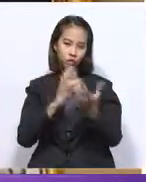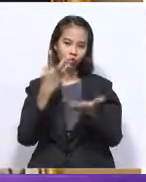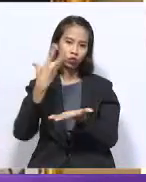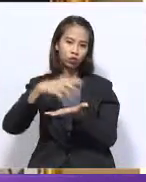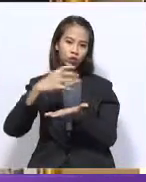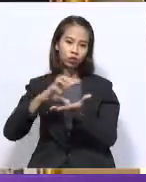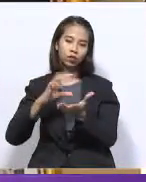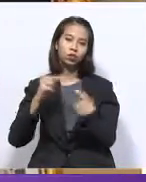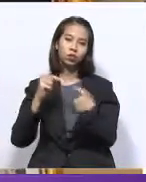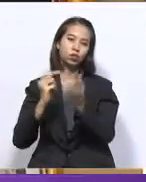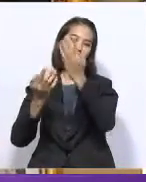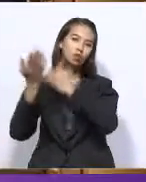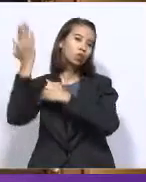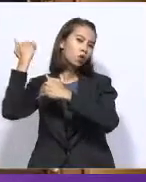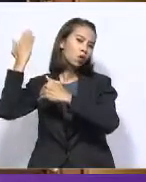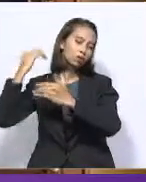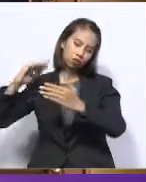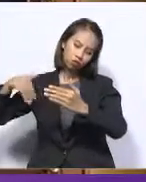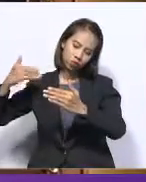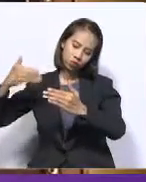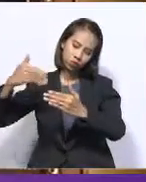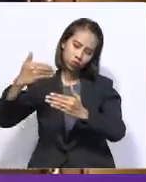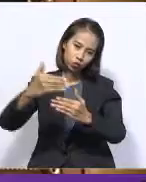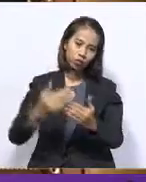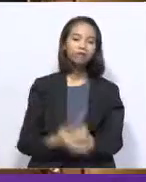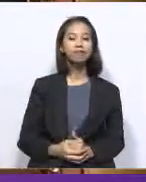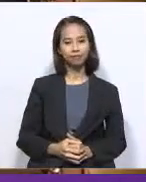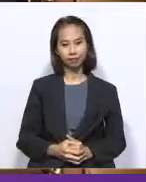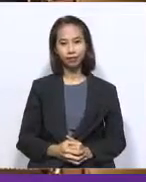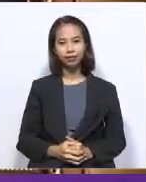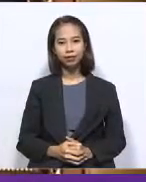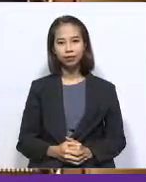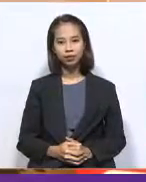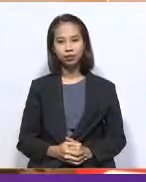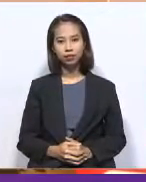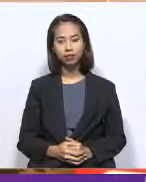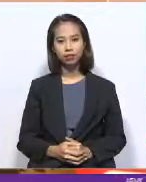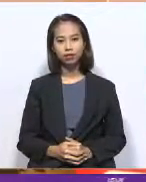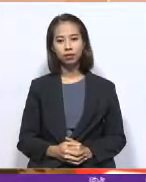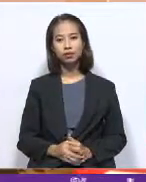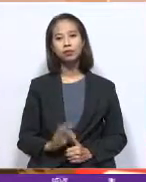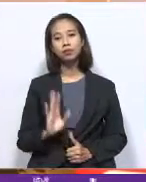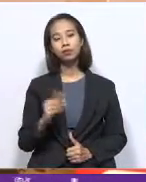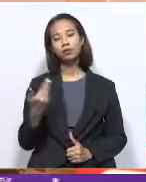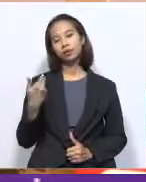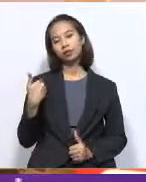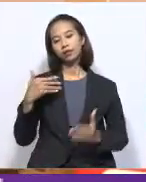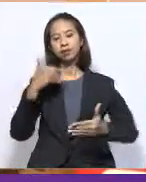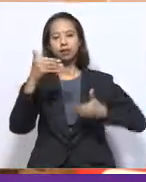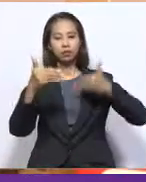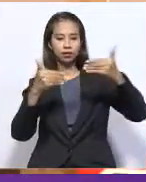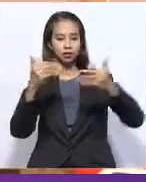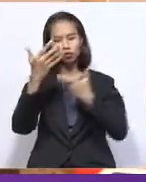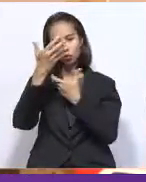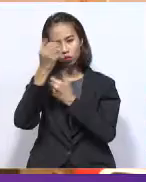และก็กิจการของไปรษณีย์ตั้งแต่อดีตจนถึงปัจจุบันครับคุณผู้ชมครับอีกหนึ่งกิจกรรมที่น่าส